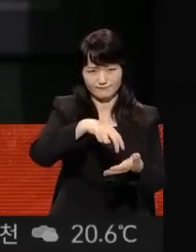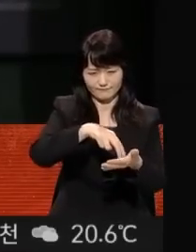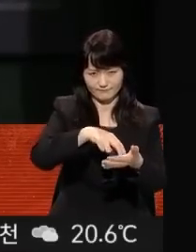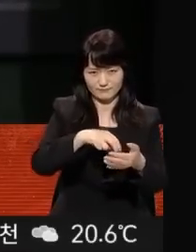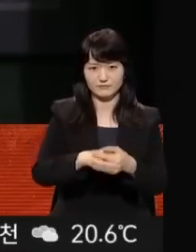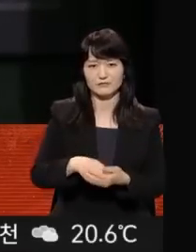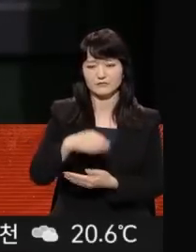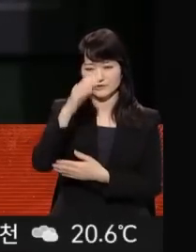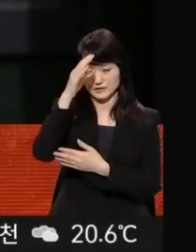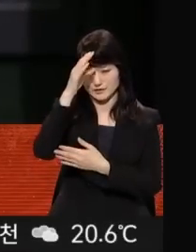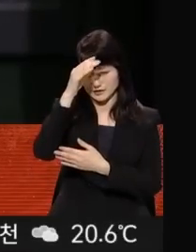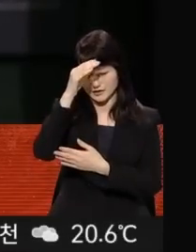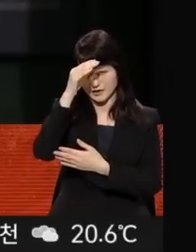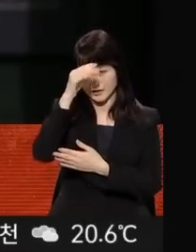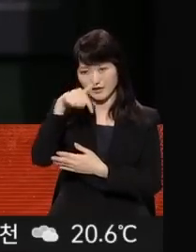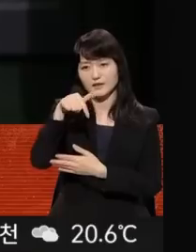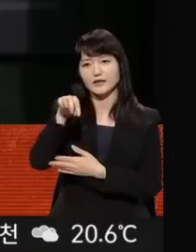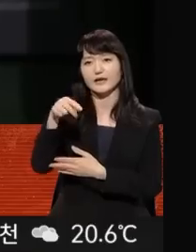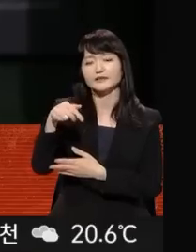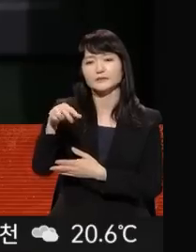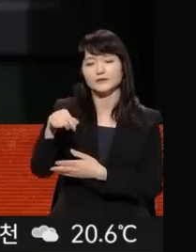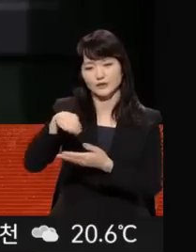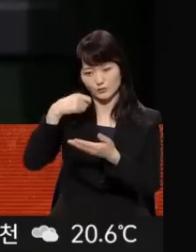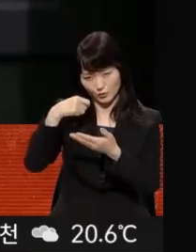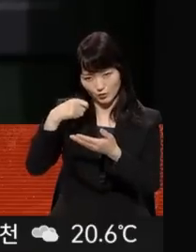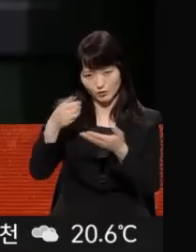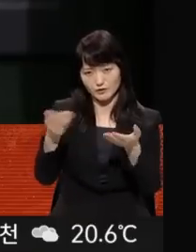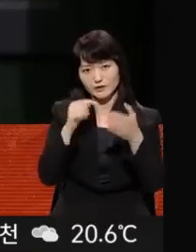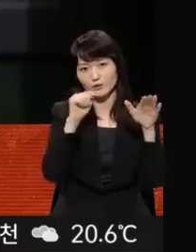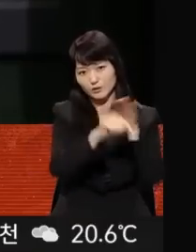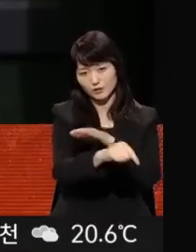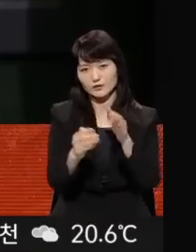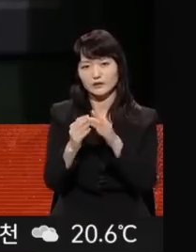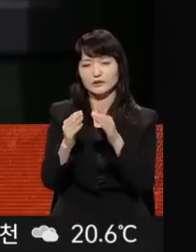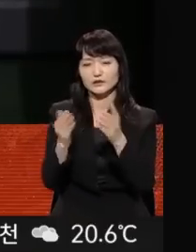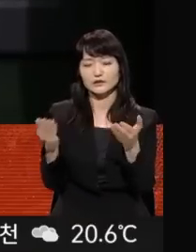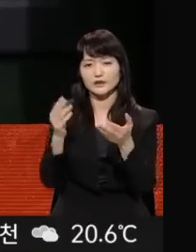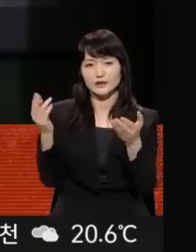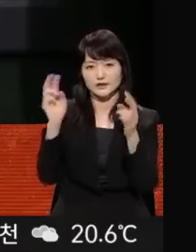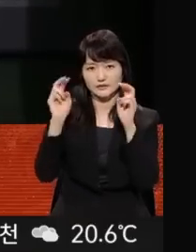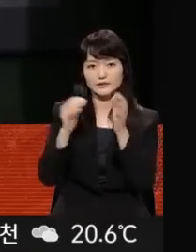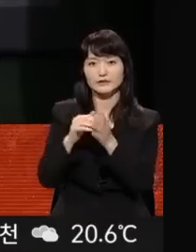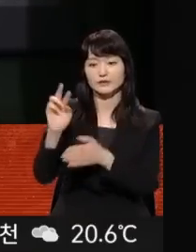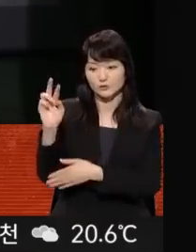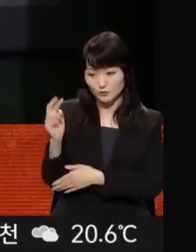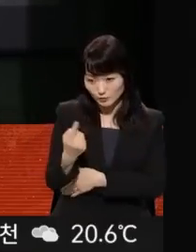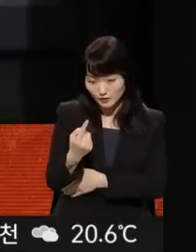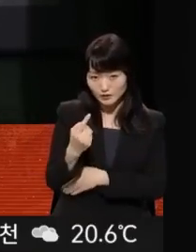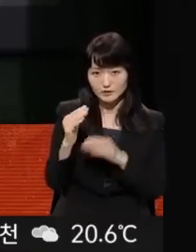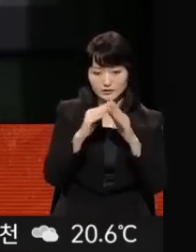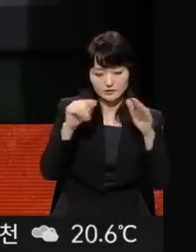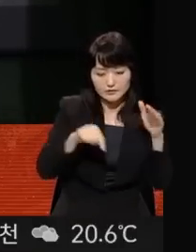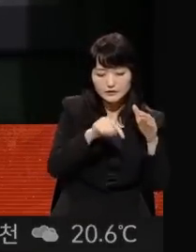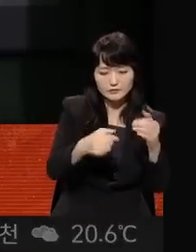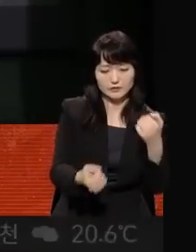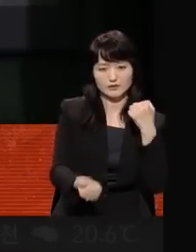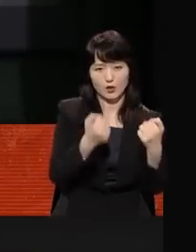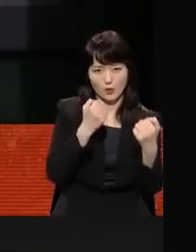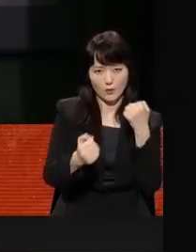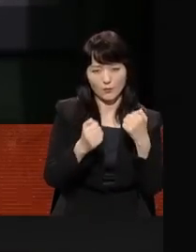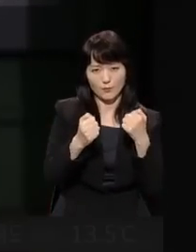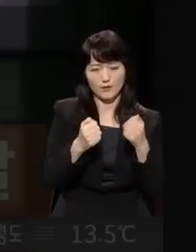먹고 출근을 합니다 퇴근 후에 역시나 닭가슴살을 먹고 이제 집안 곳곳에 덤벨이라든지 스피닝 자전거 같은게 있답니다